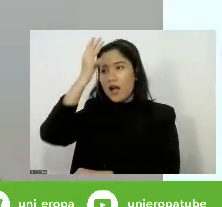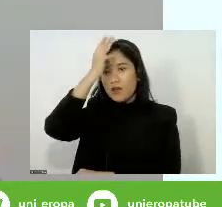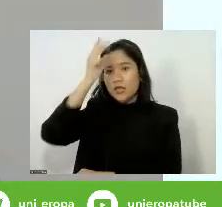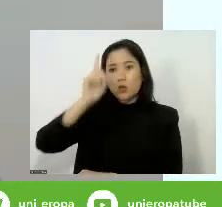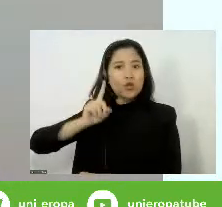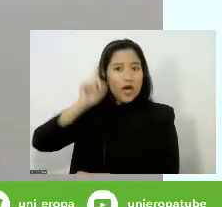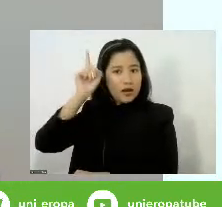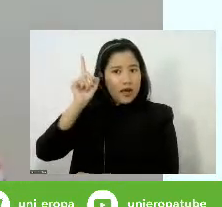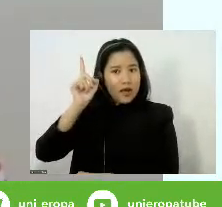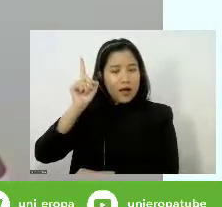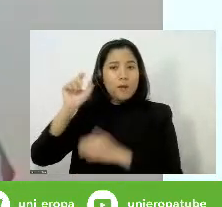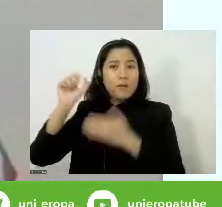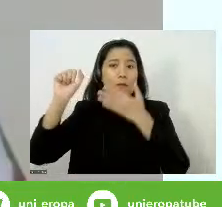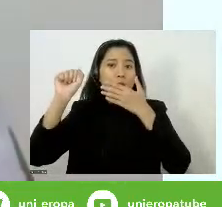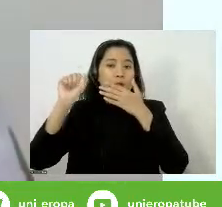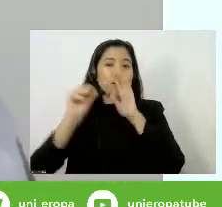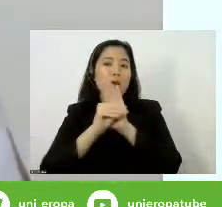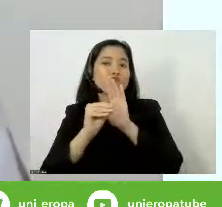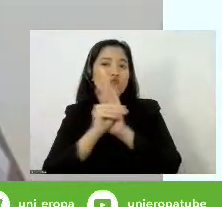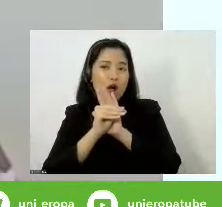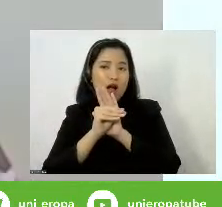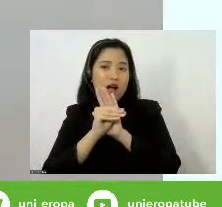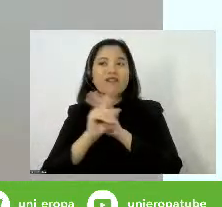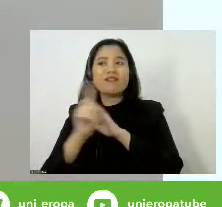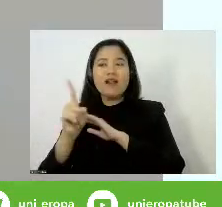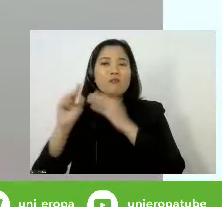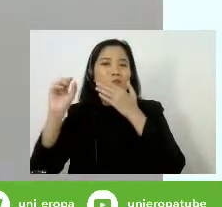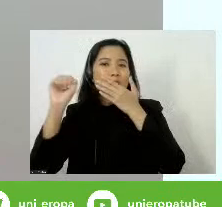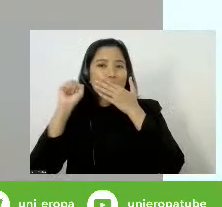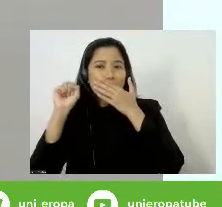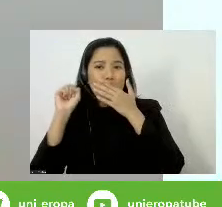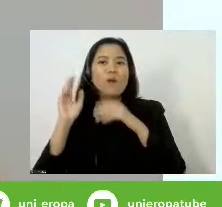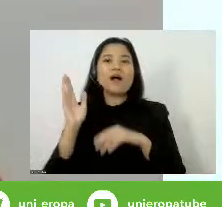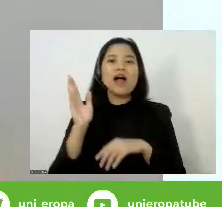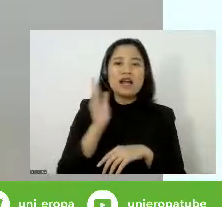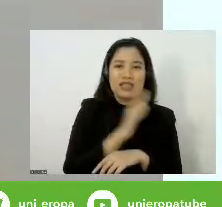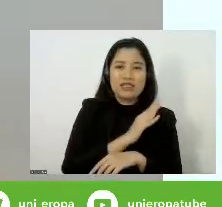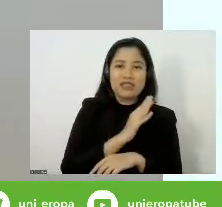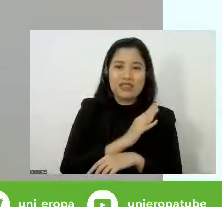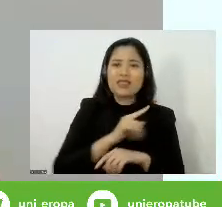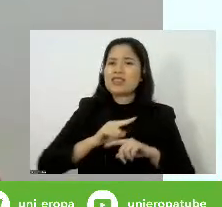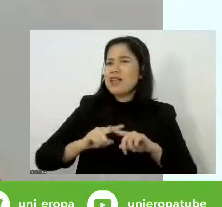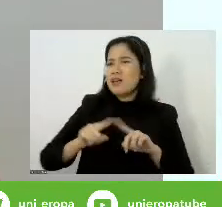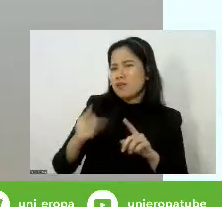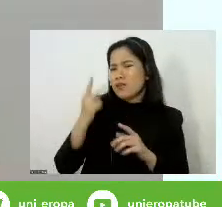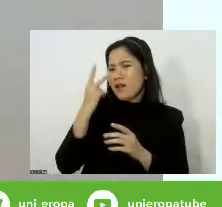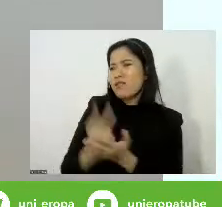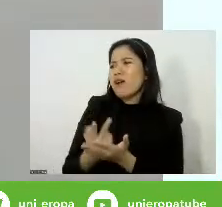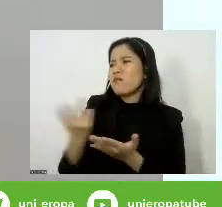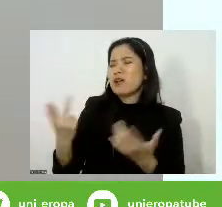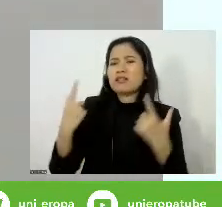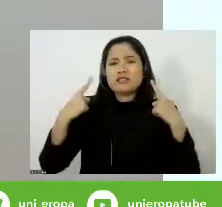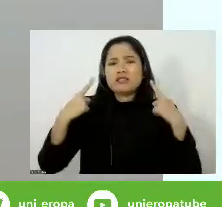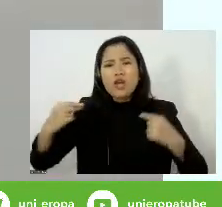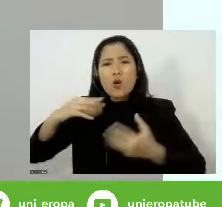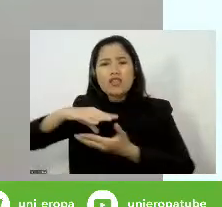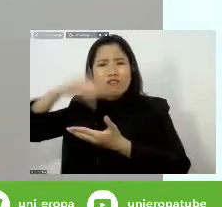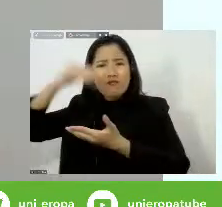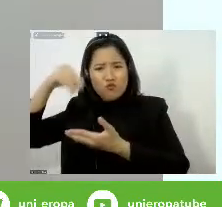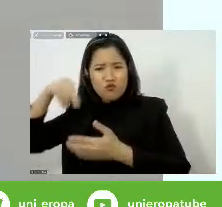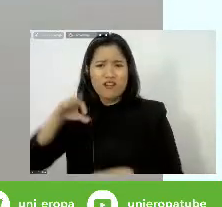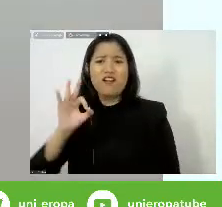papua dan papua barat babi enggak ada yang Mas Jawa Timur ini